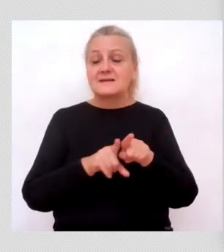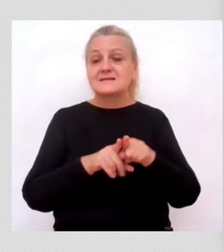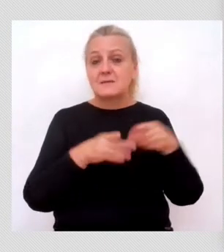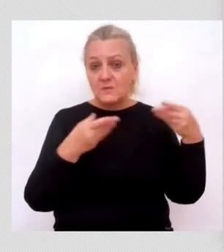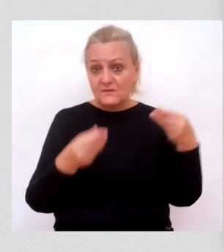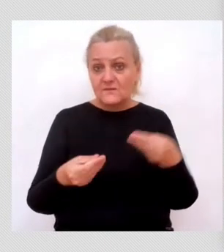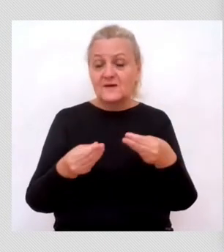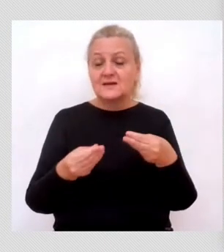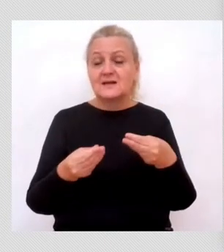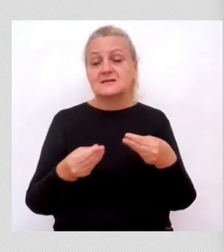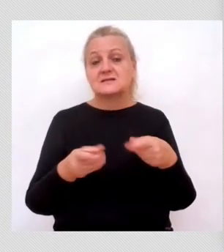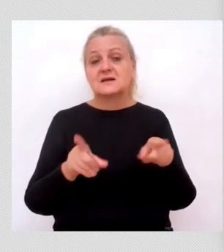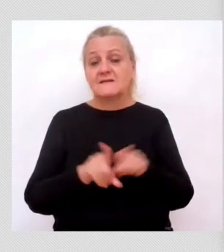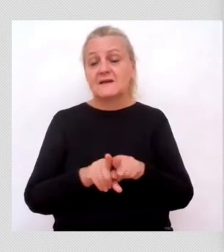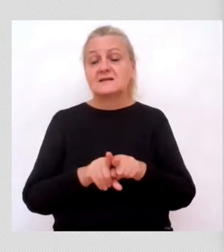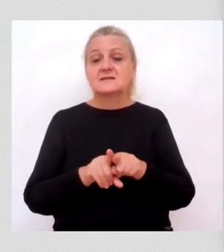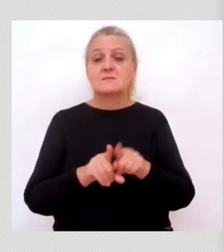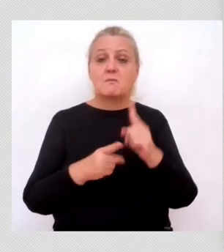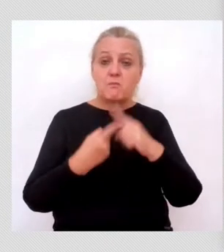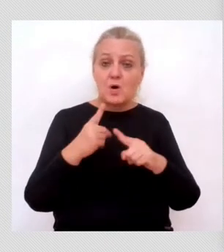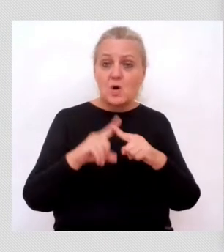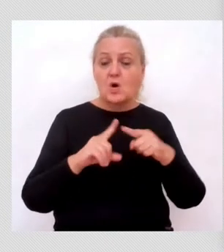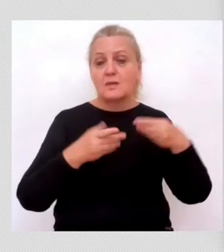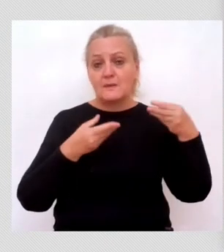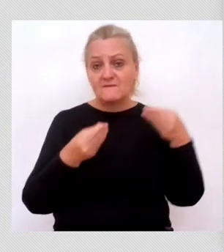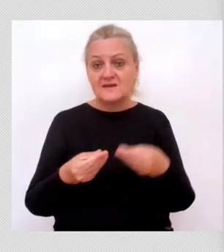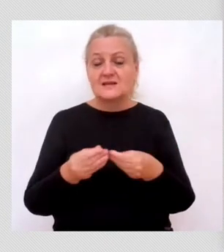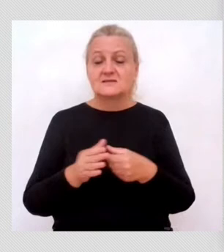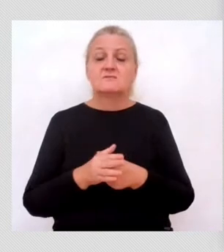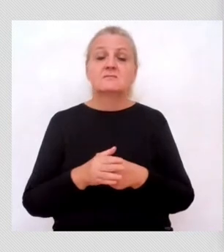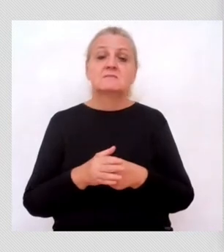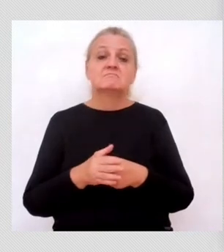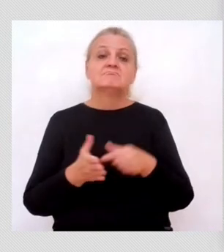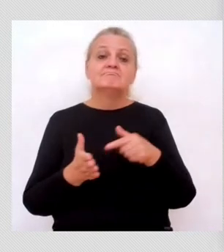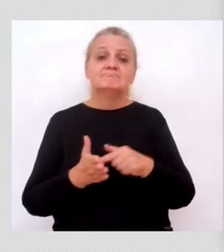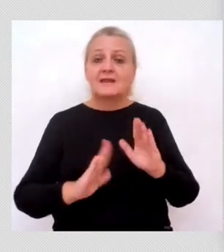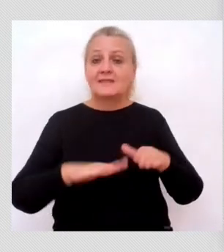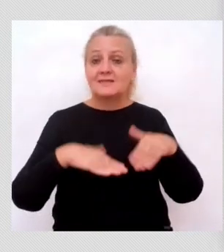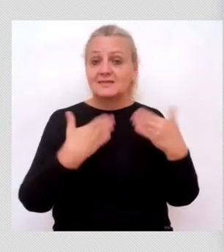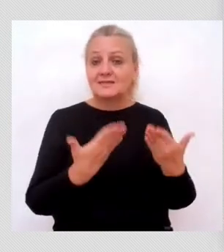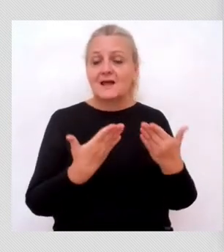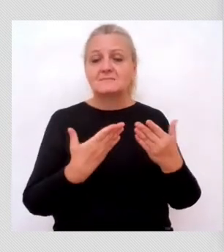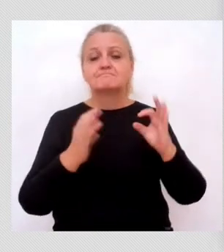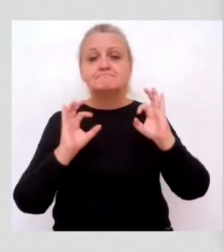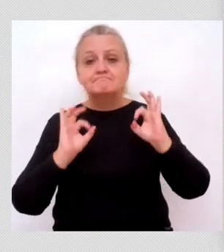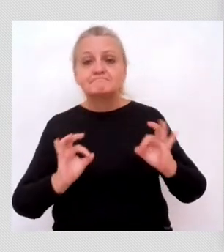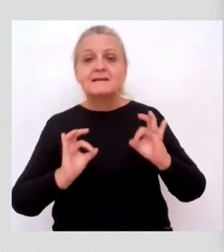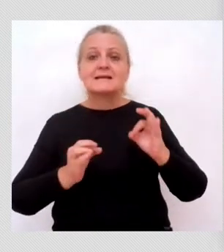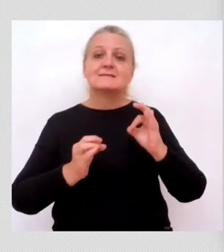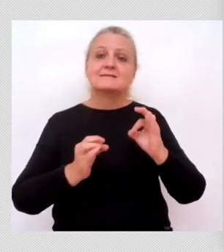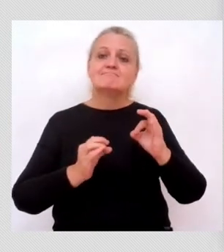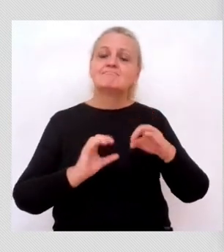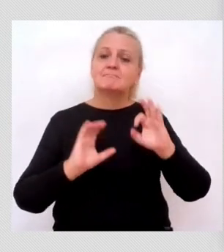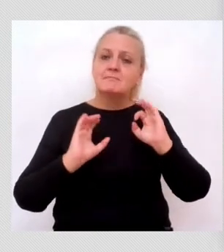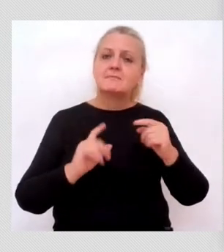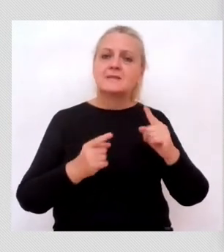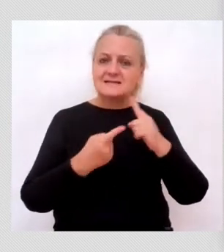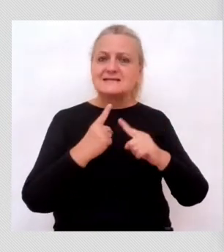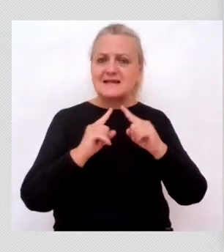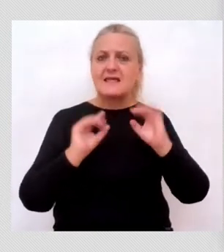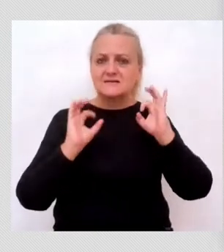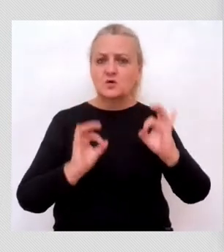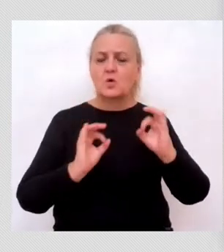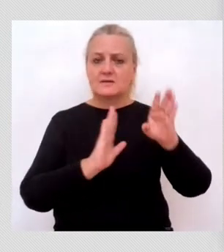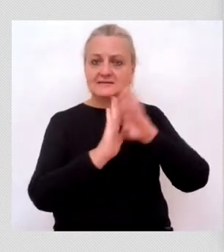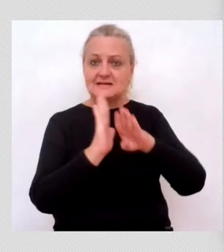kampanii, finansowania polityki, no, że tak powiem, nadać im sensowne ramy, z jednej strony